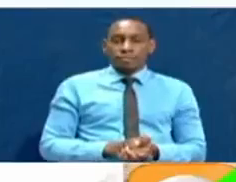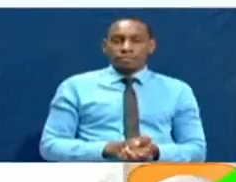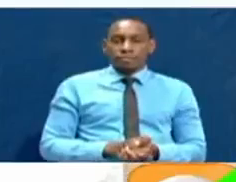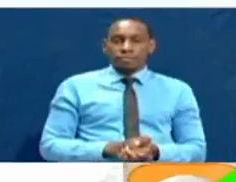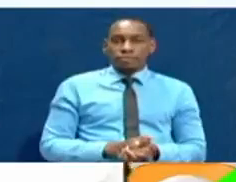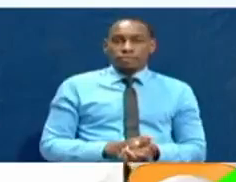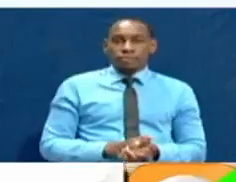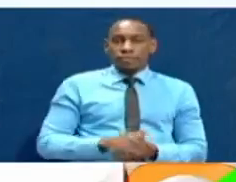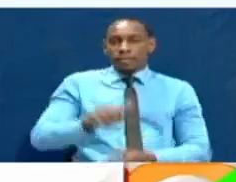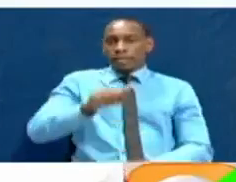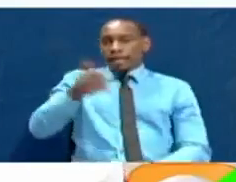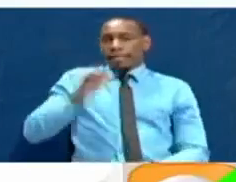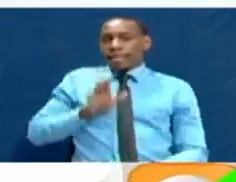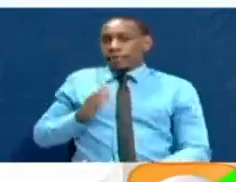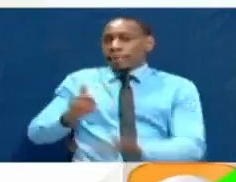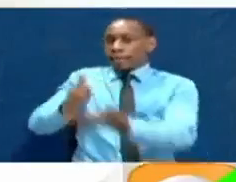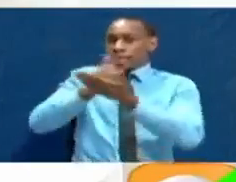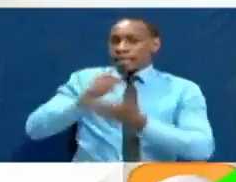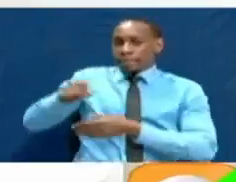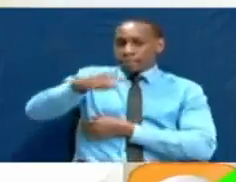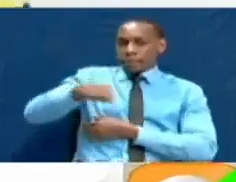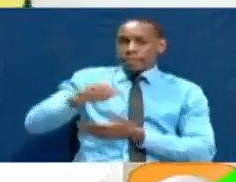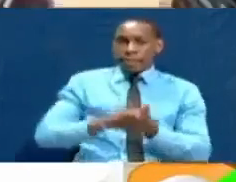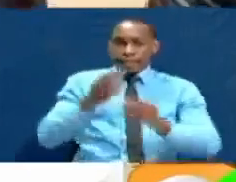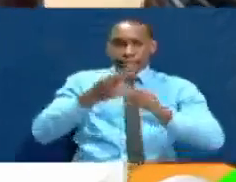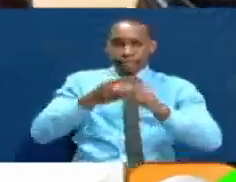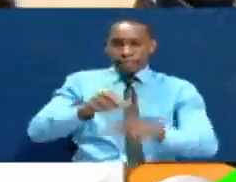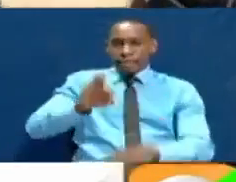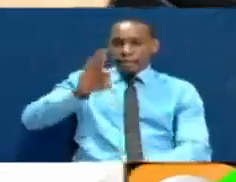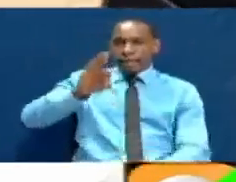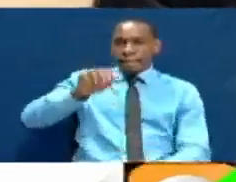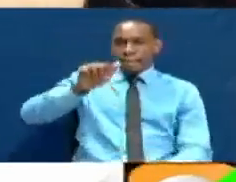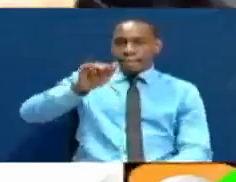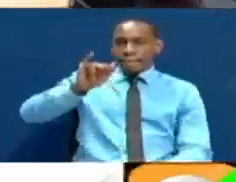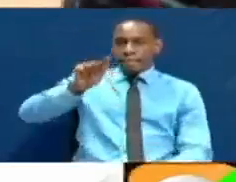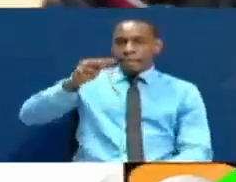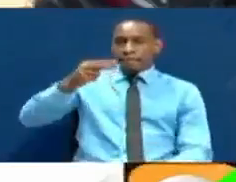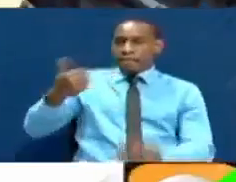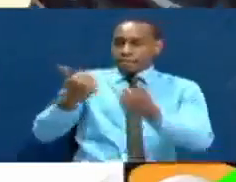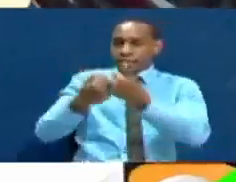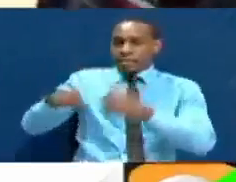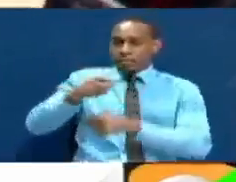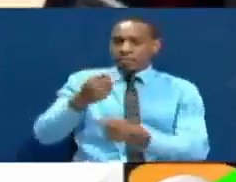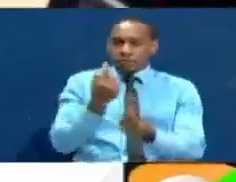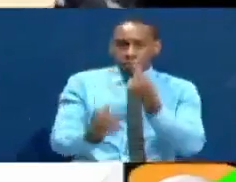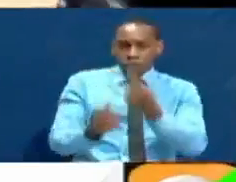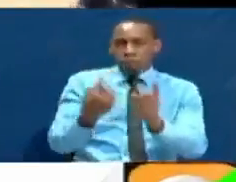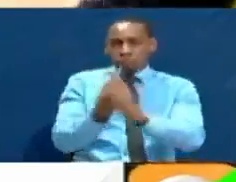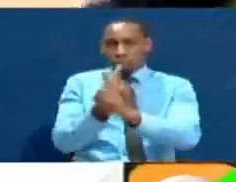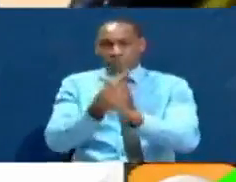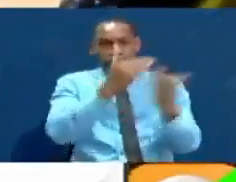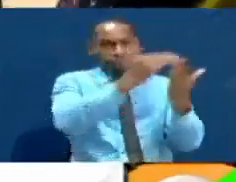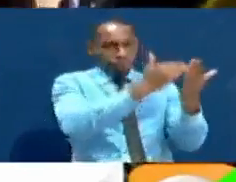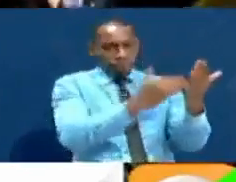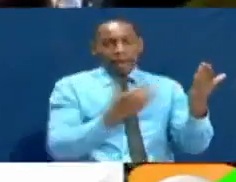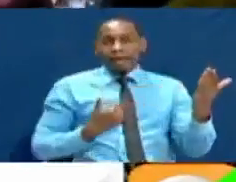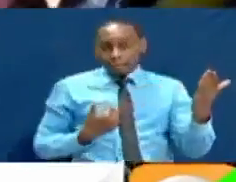Na pia kuna wanawake ametusaidia sana. Faith amekuwa anatupatia changamoto ya kutuambia tunapika hii, kesho tunapika hii.